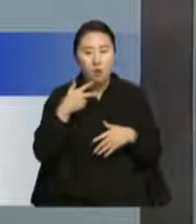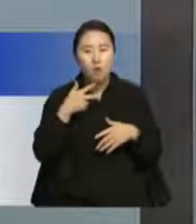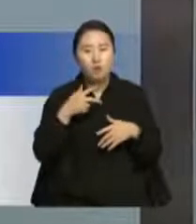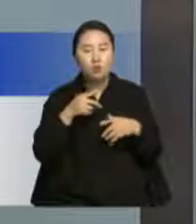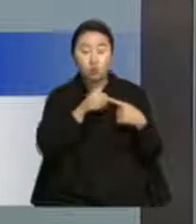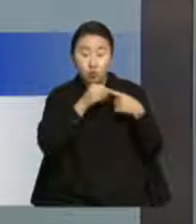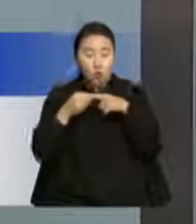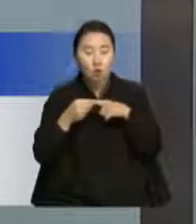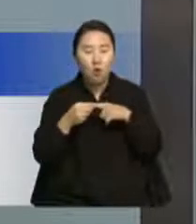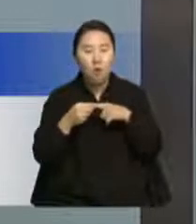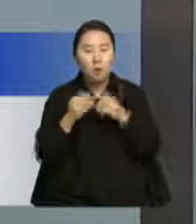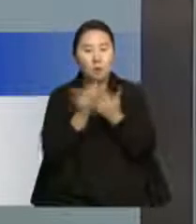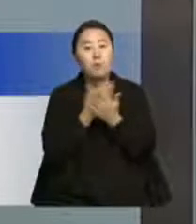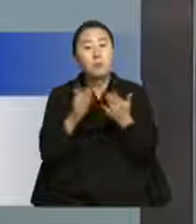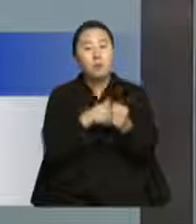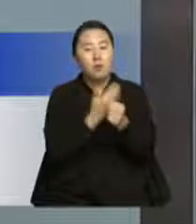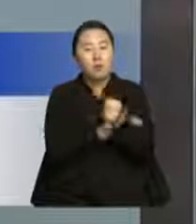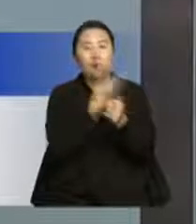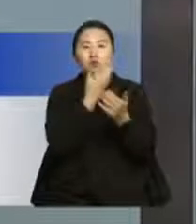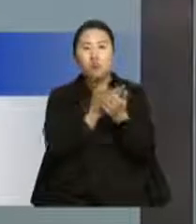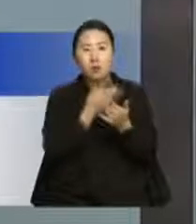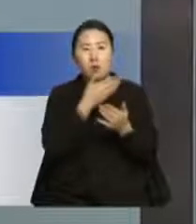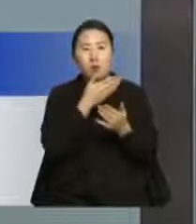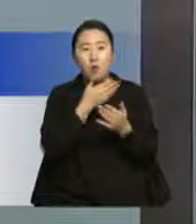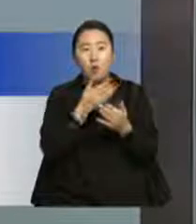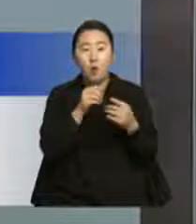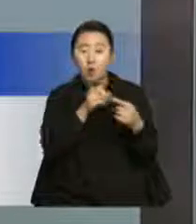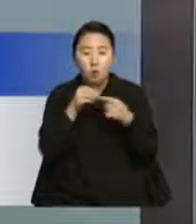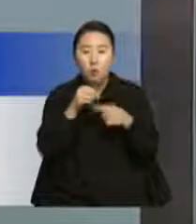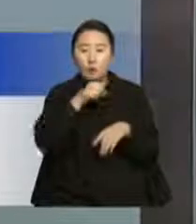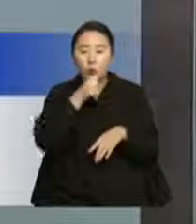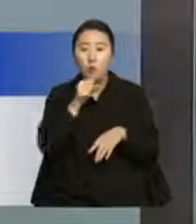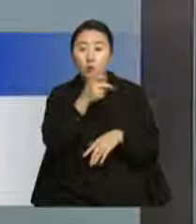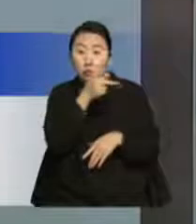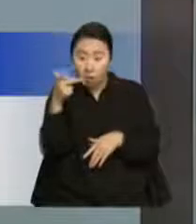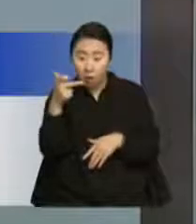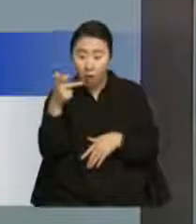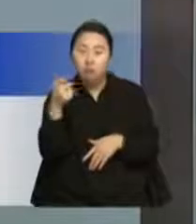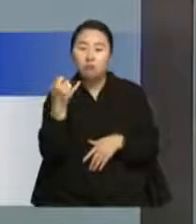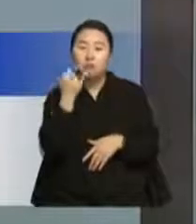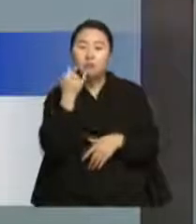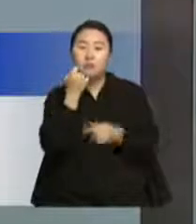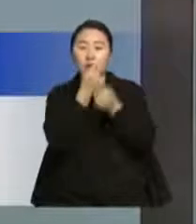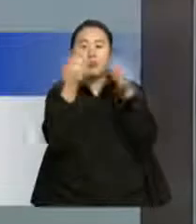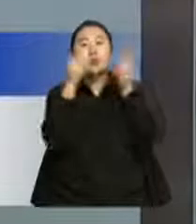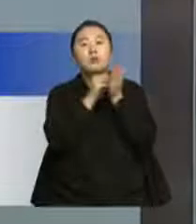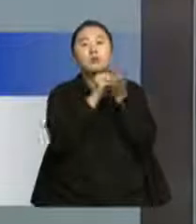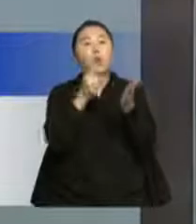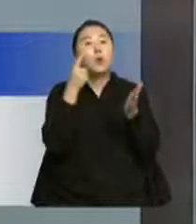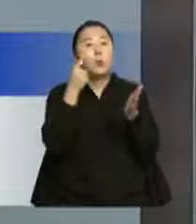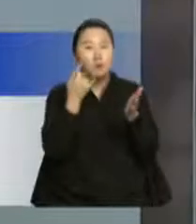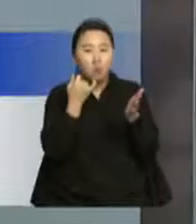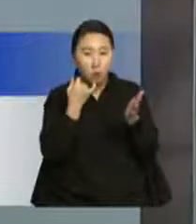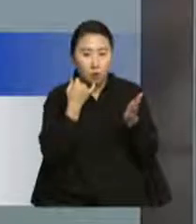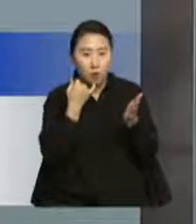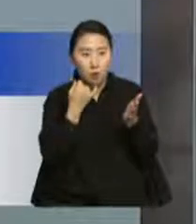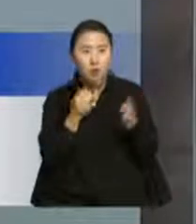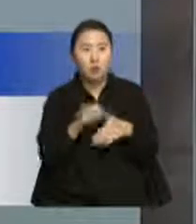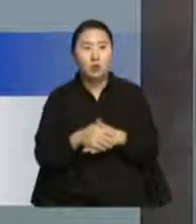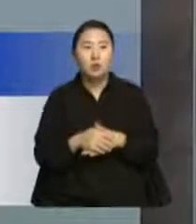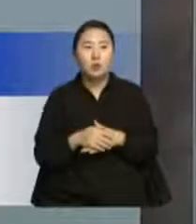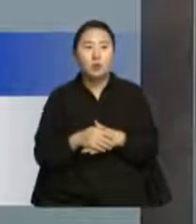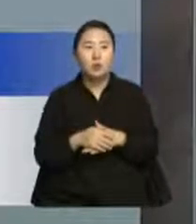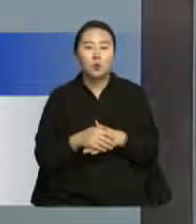상당히 높았기 때문에 국어 변표 또는 국어 표준 점수가 높은 아이들이 조금 상위권 대학들 지원해보는 게 좋고요. 그다음 자연계 학생들